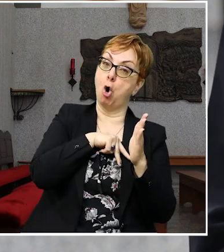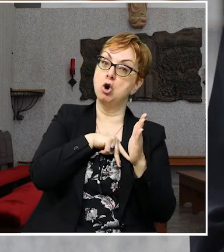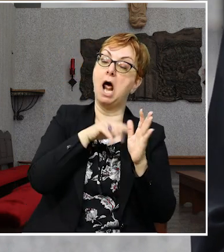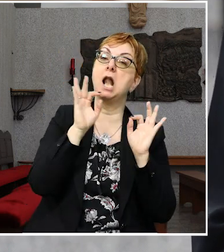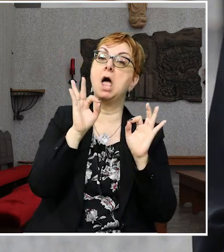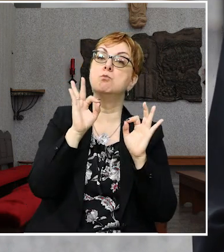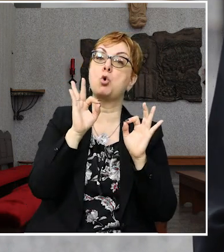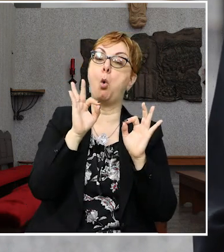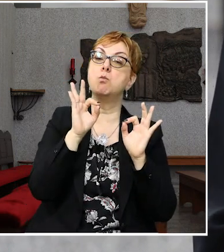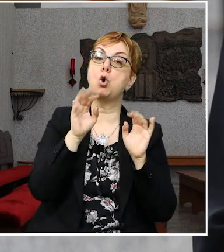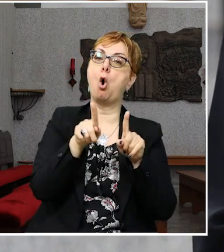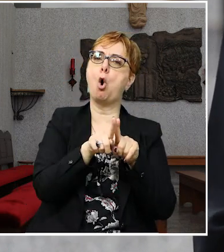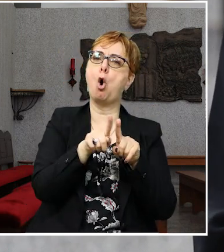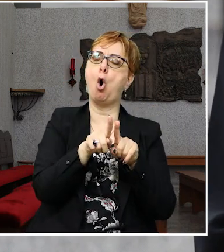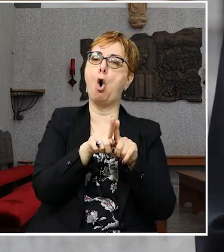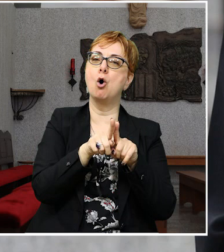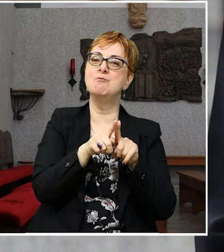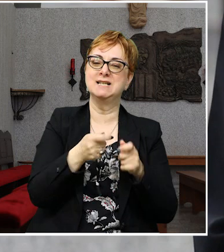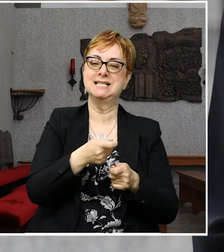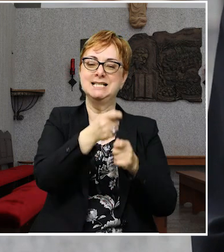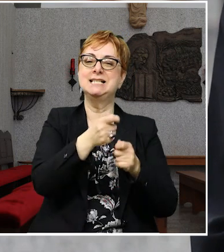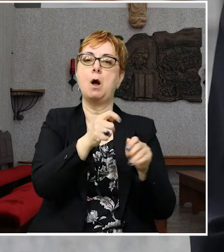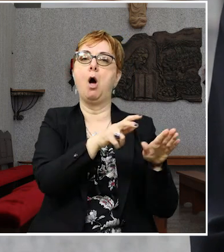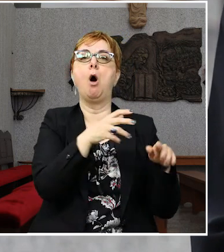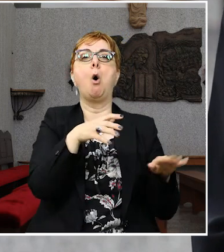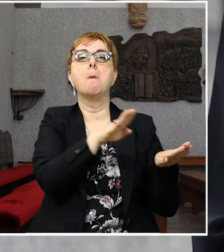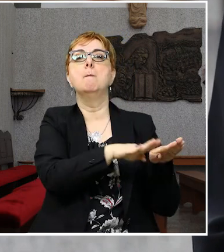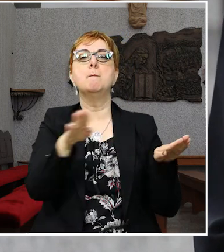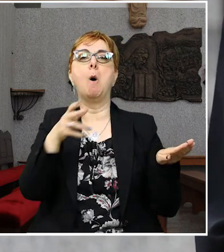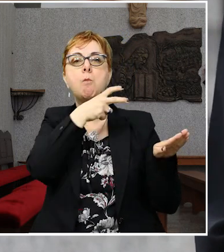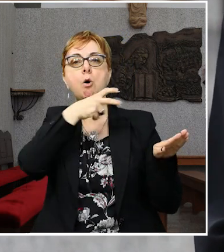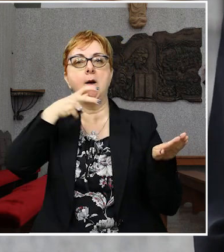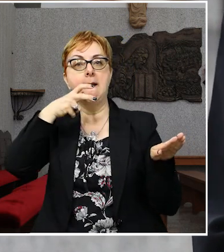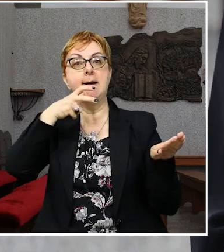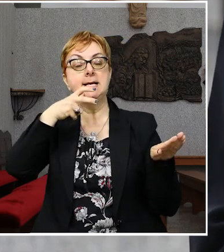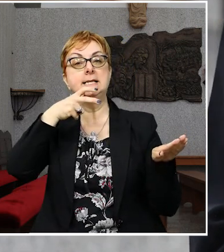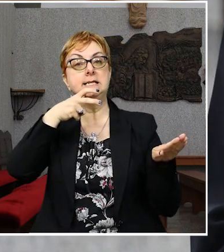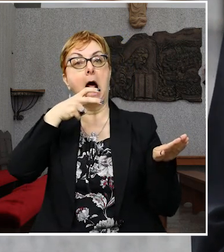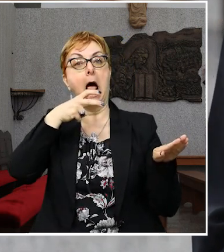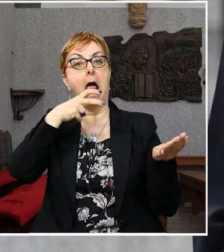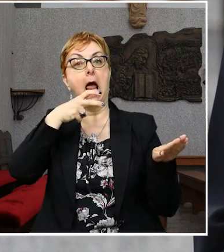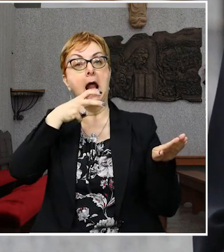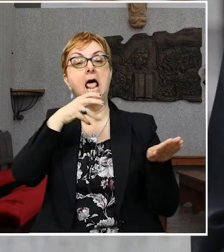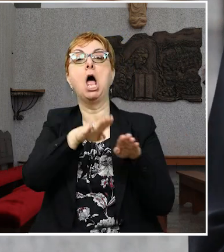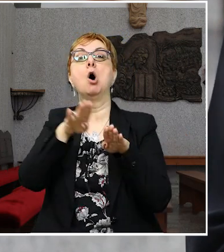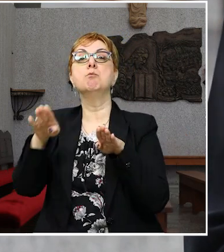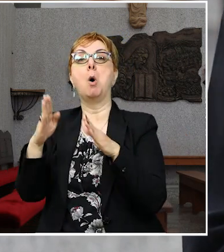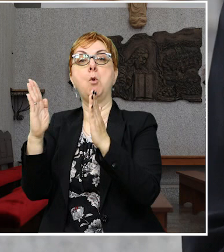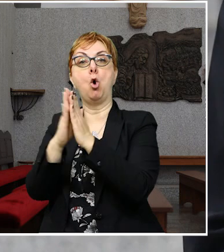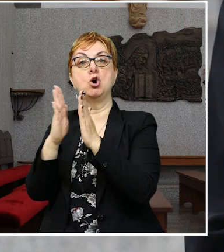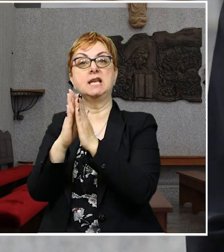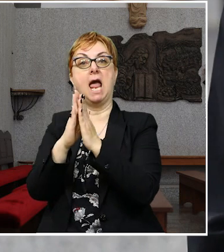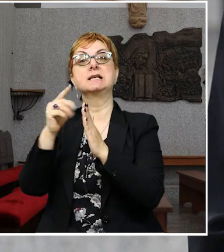attinge e si alimenta da quella del popolo di Israele prima e da quella del popolo